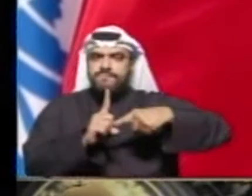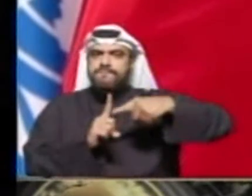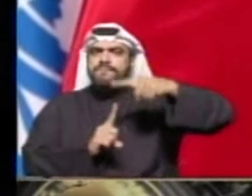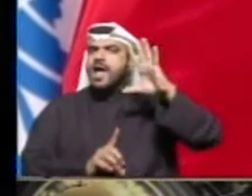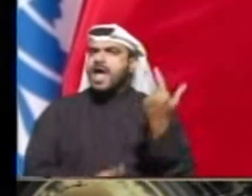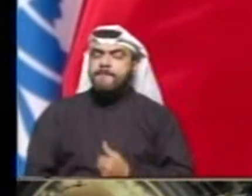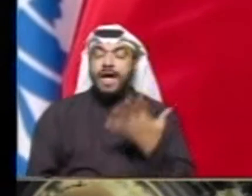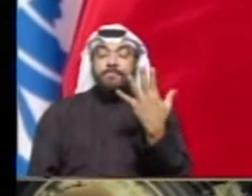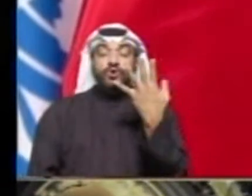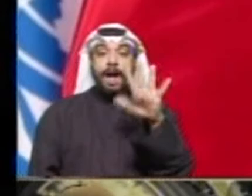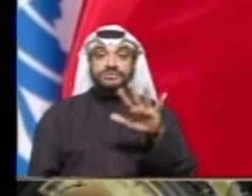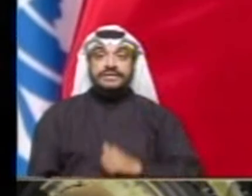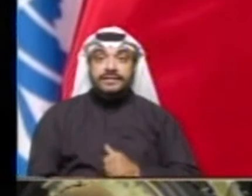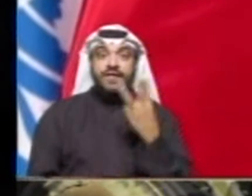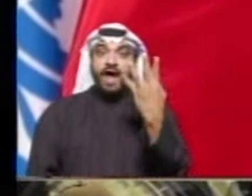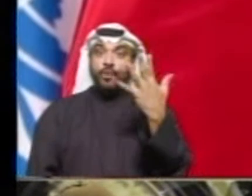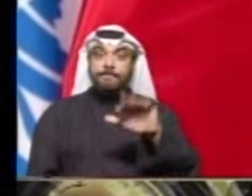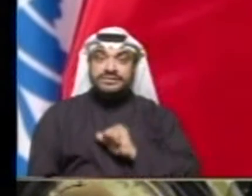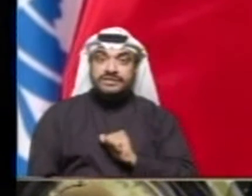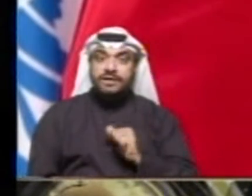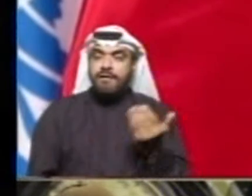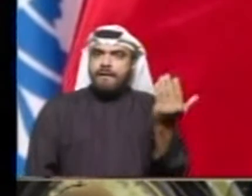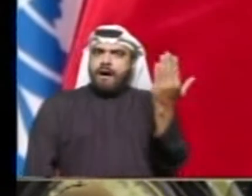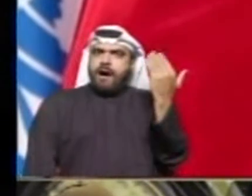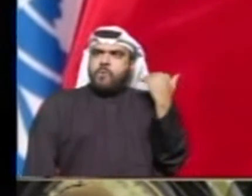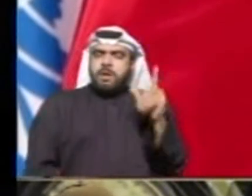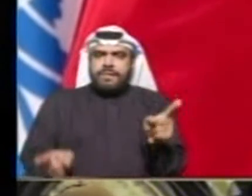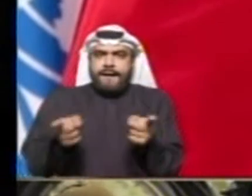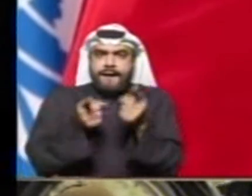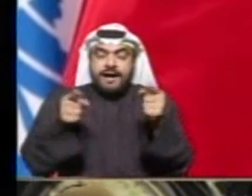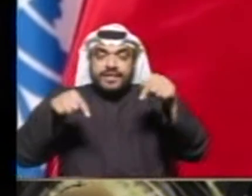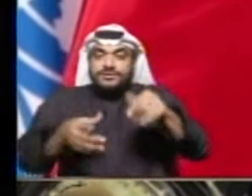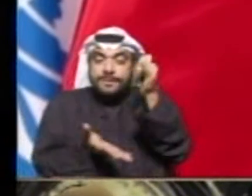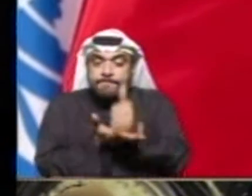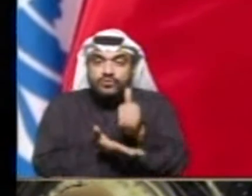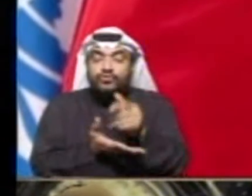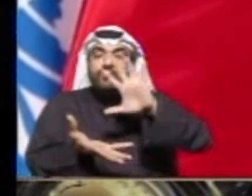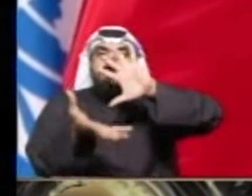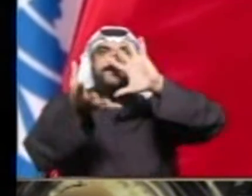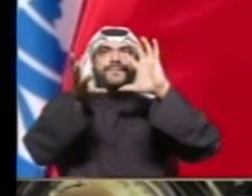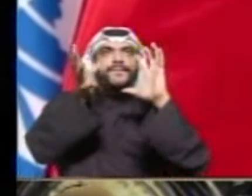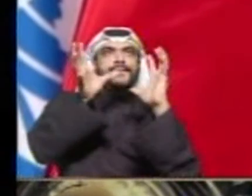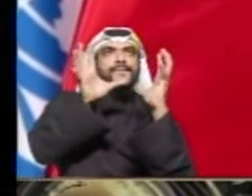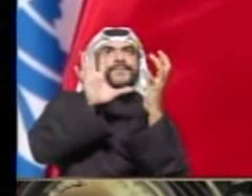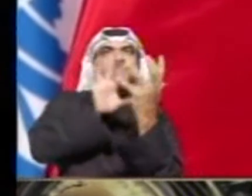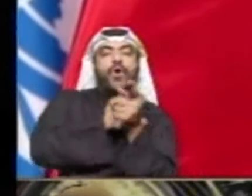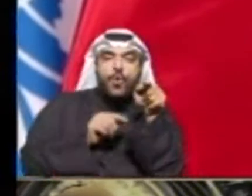سمو الأمير حفظه الله ورعاه لعام 2035